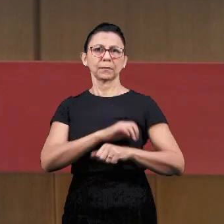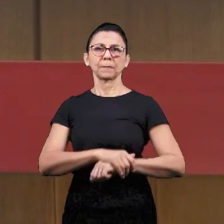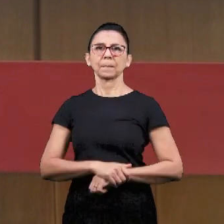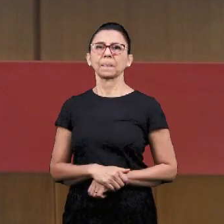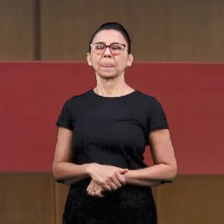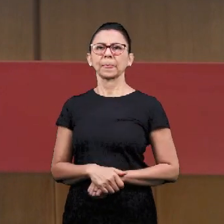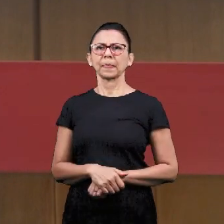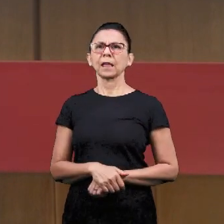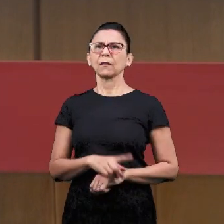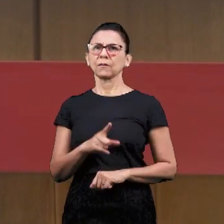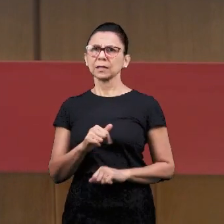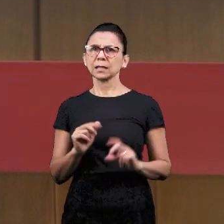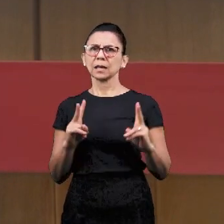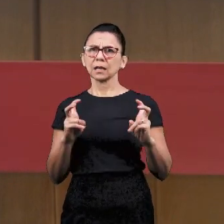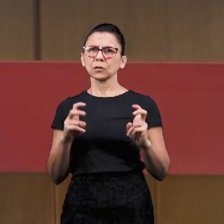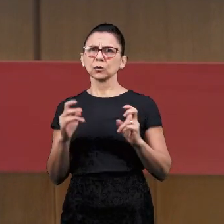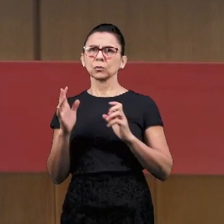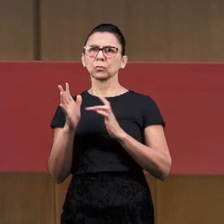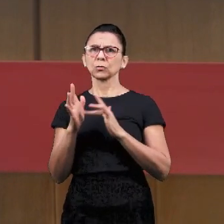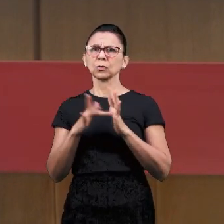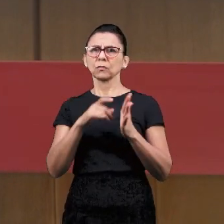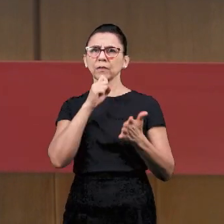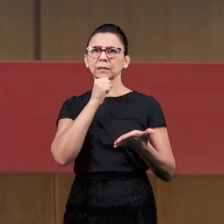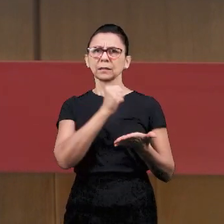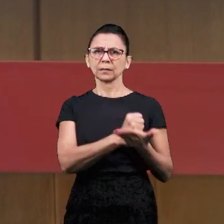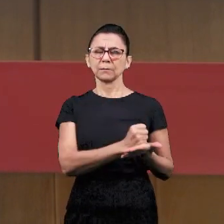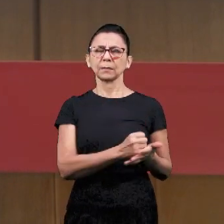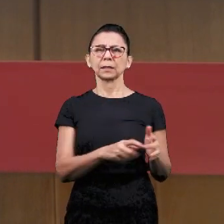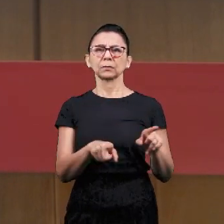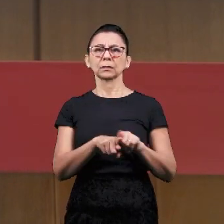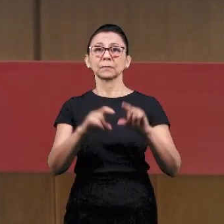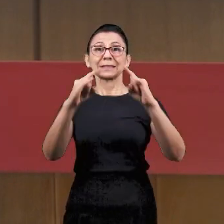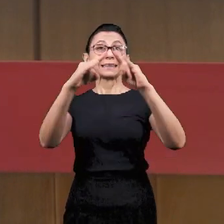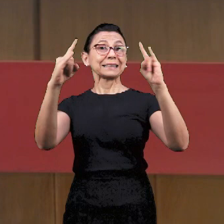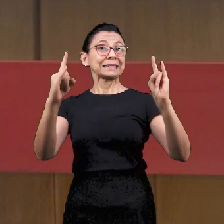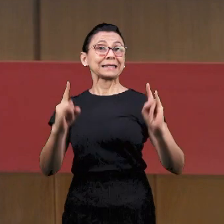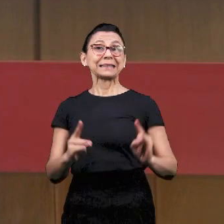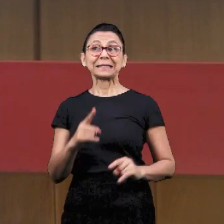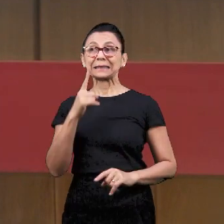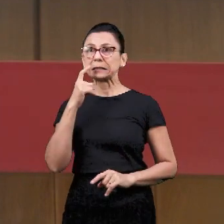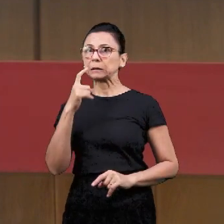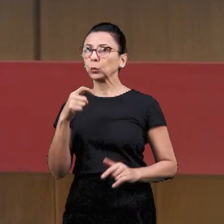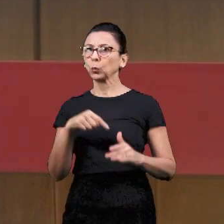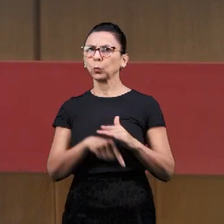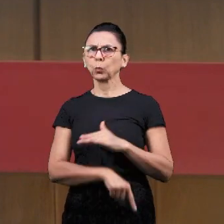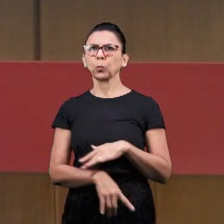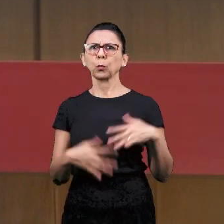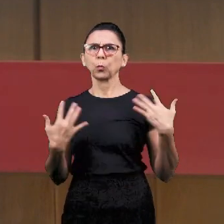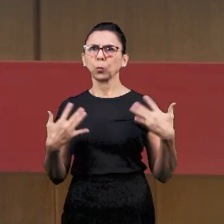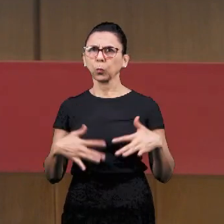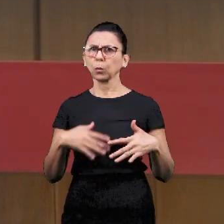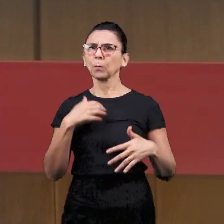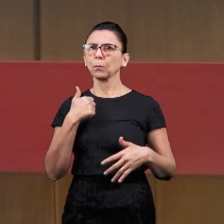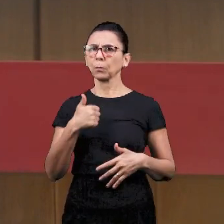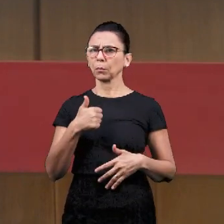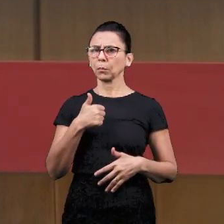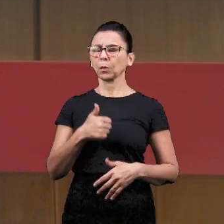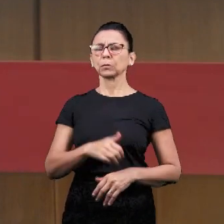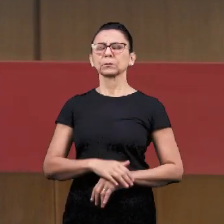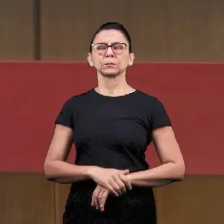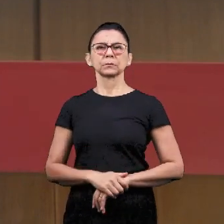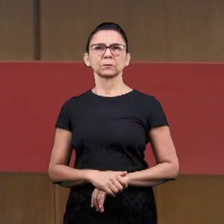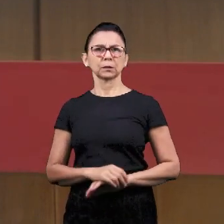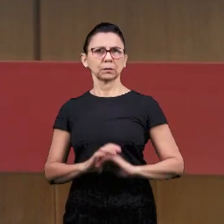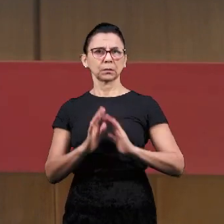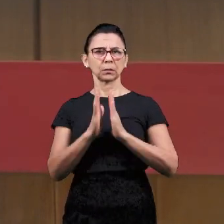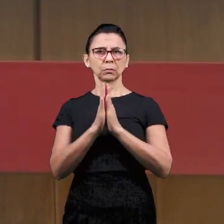où on parle de Jésus à l'Ancien Testament, le tabernacle. C'est un sujet très intéressant, avec une profondeur très grande. Amen. Nous allons prier